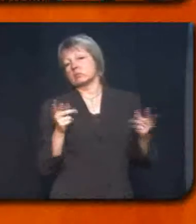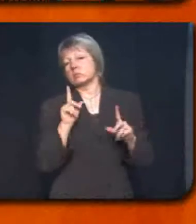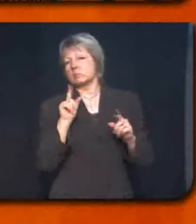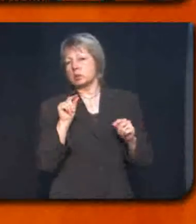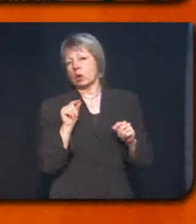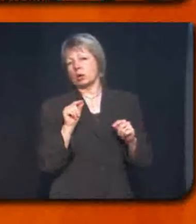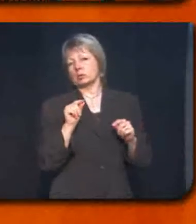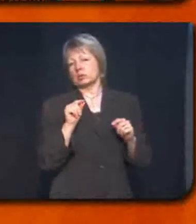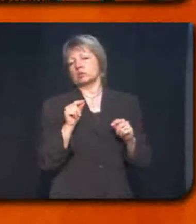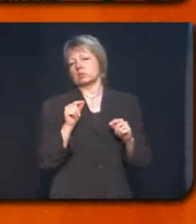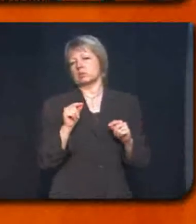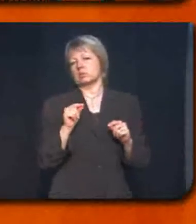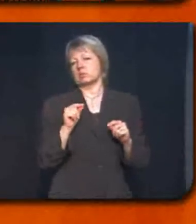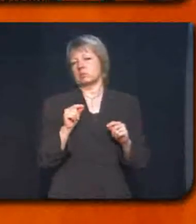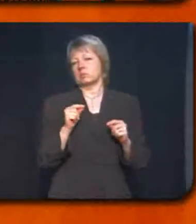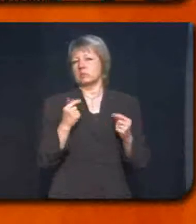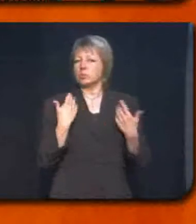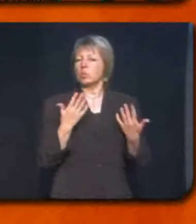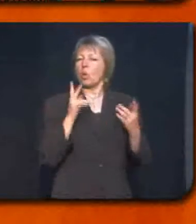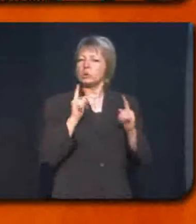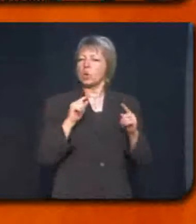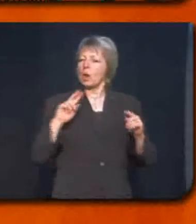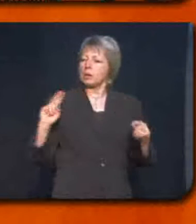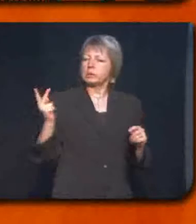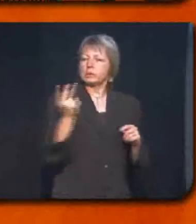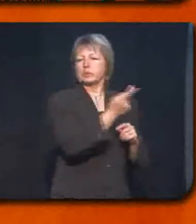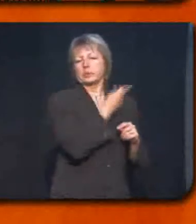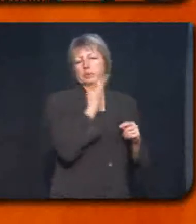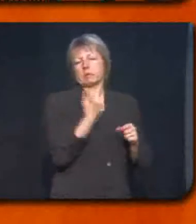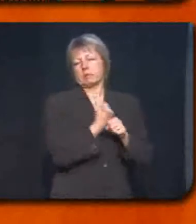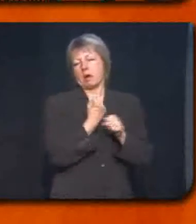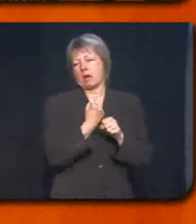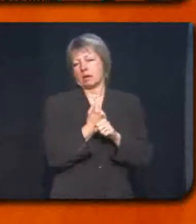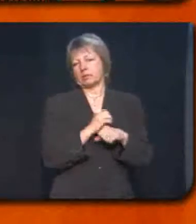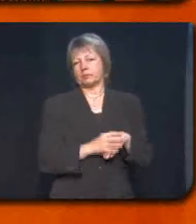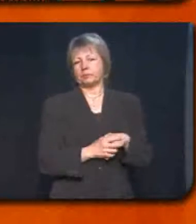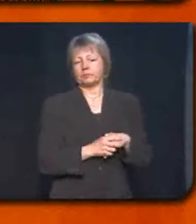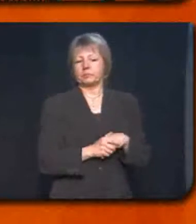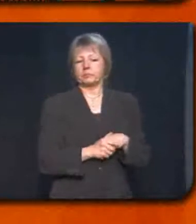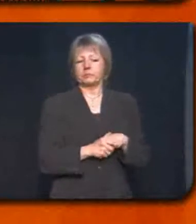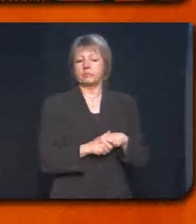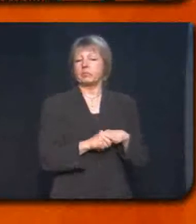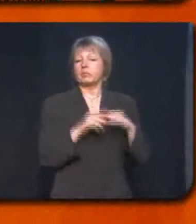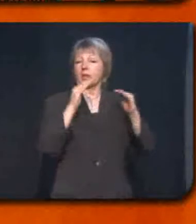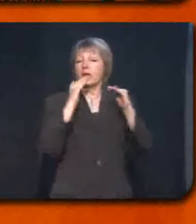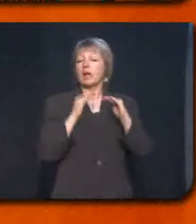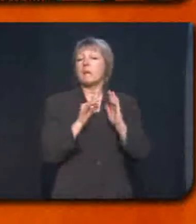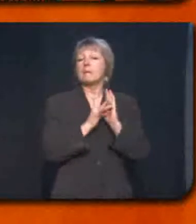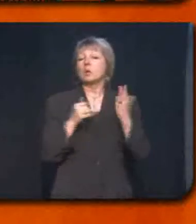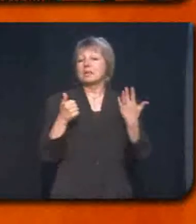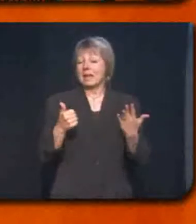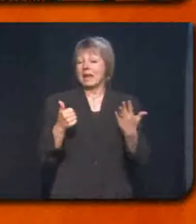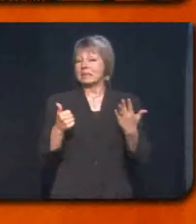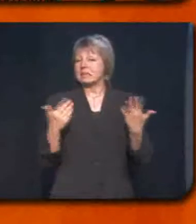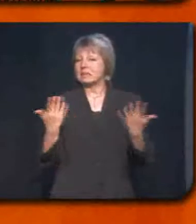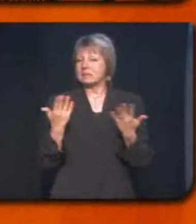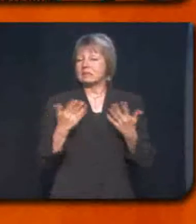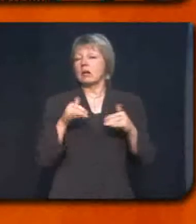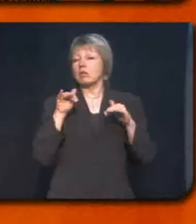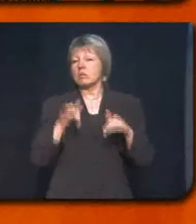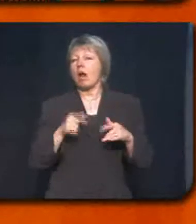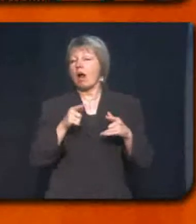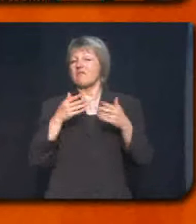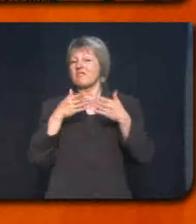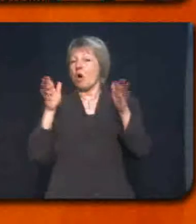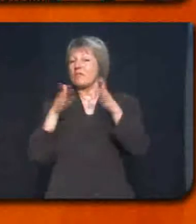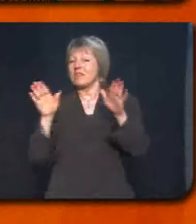zu verstehen das zu tun und es geht unter Punkt 6 es gibt durchaus Veröffentlichung zu den